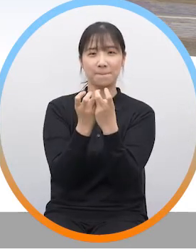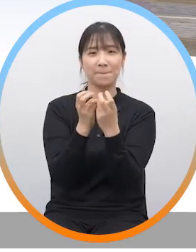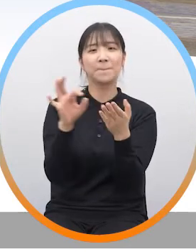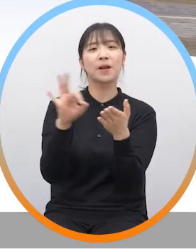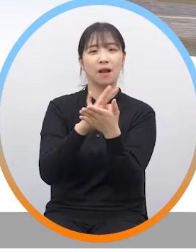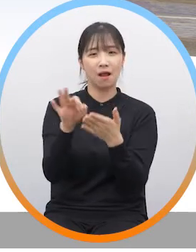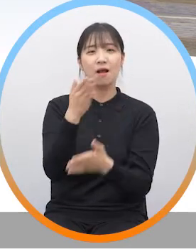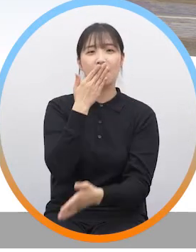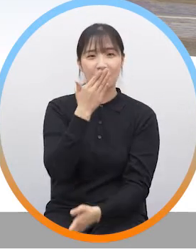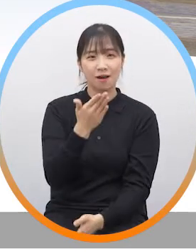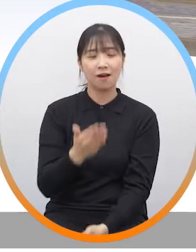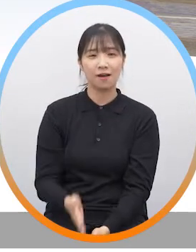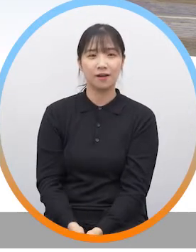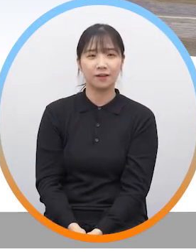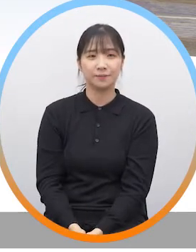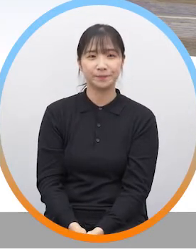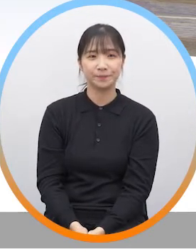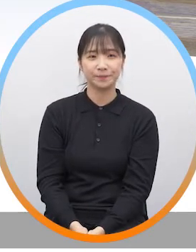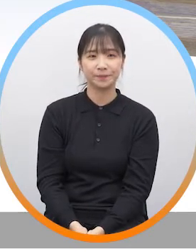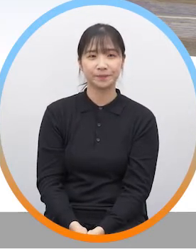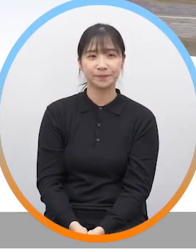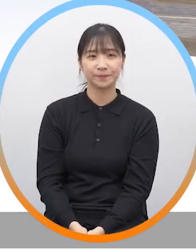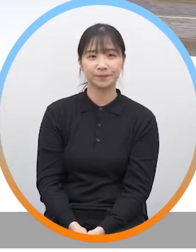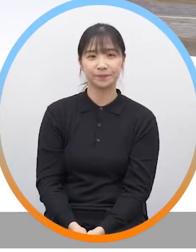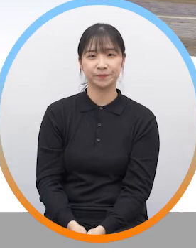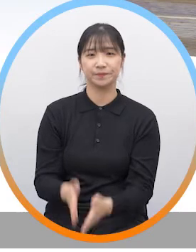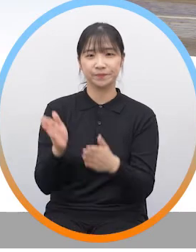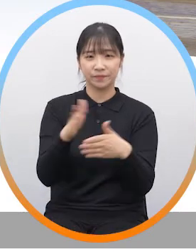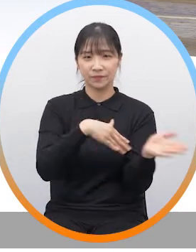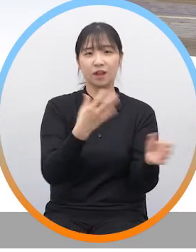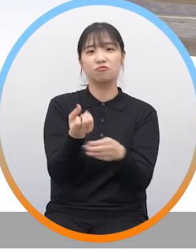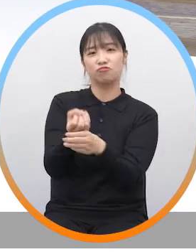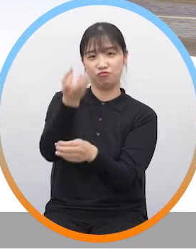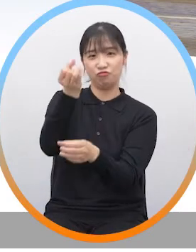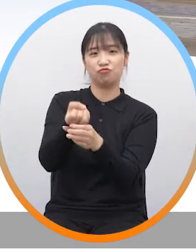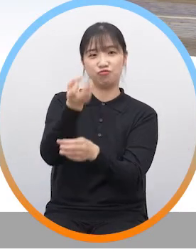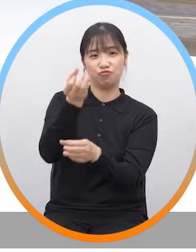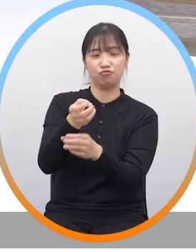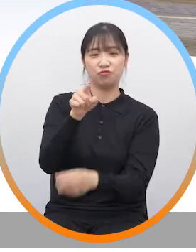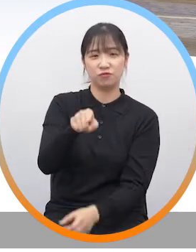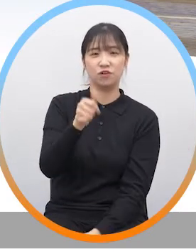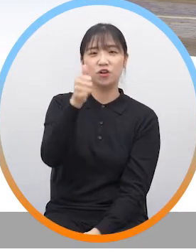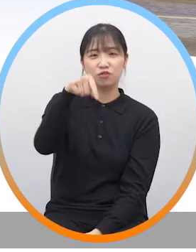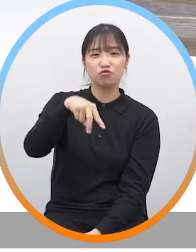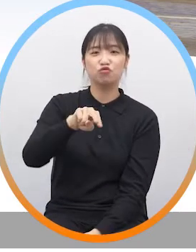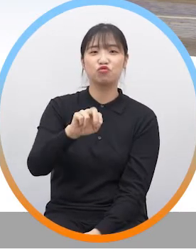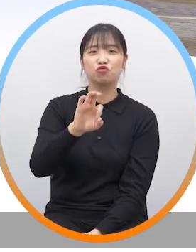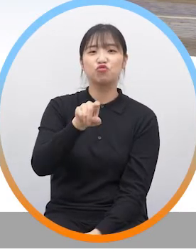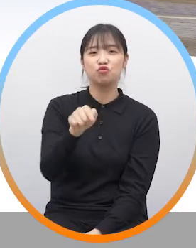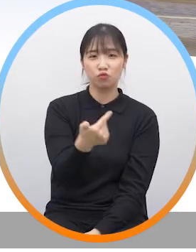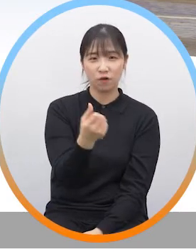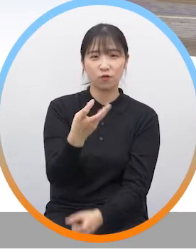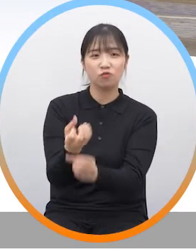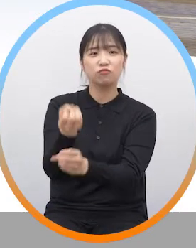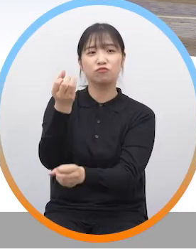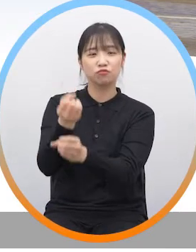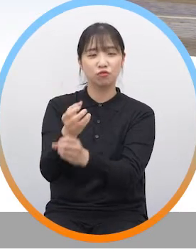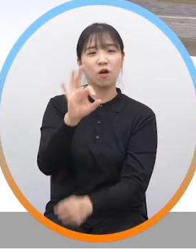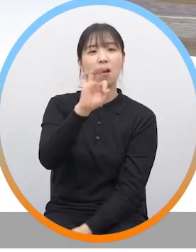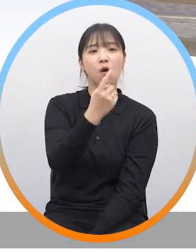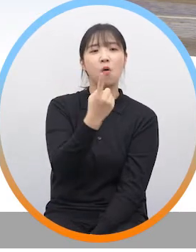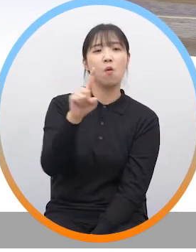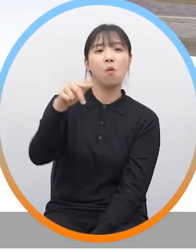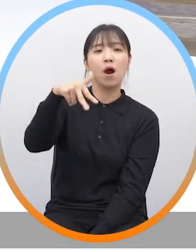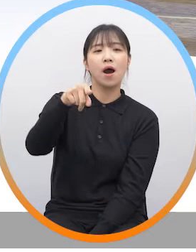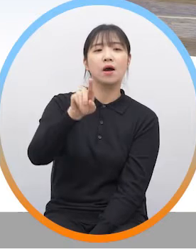빼내서 수리를 한다는 것. 그리고 이제 굴뚝인데요. 뒤에 후원과 굴뚝입니다. 저건